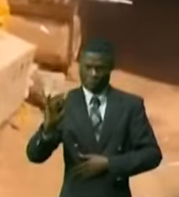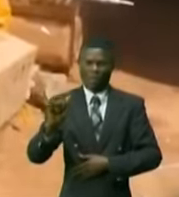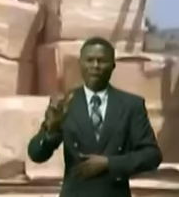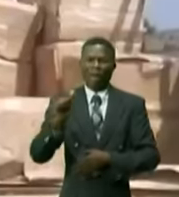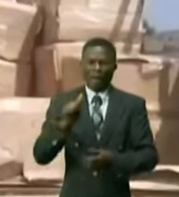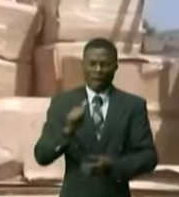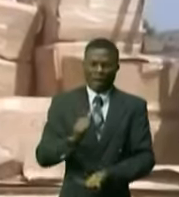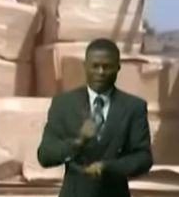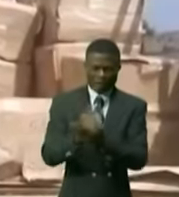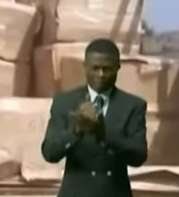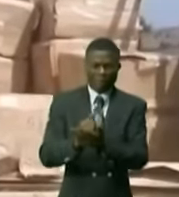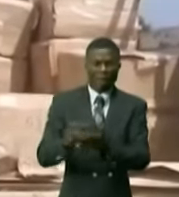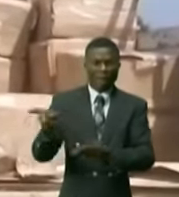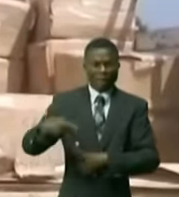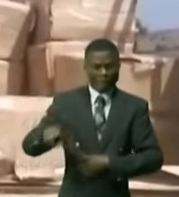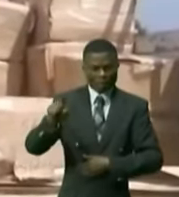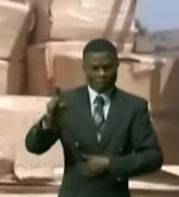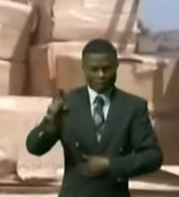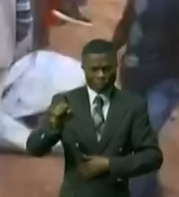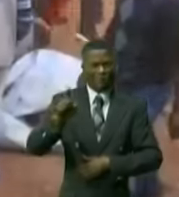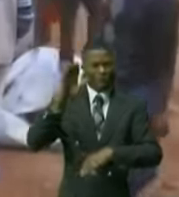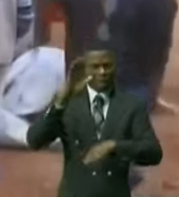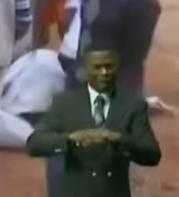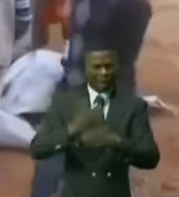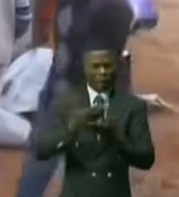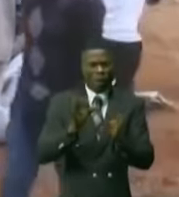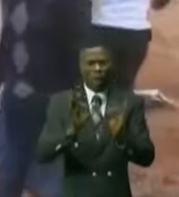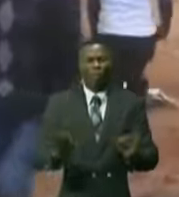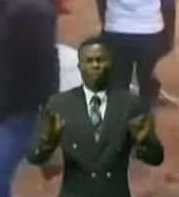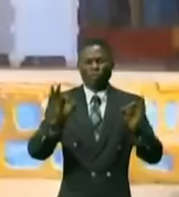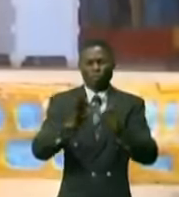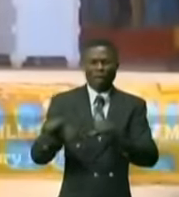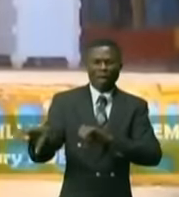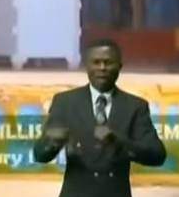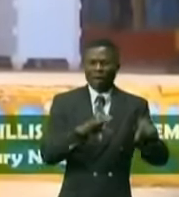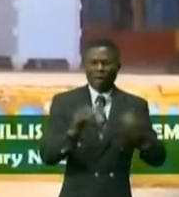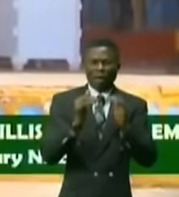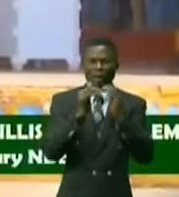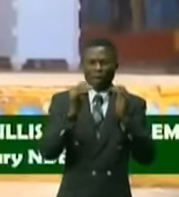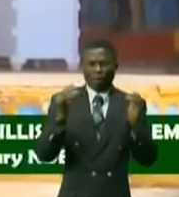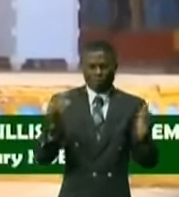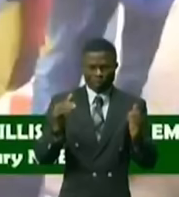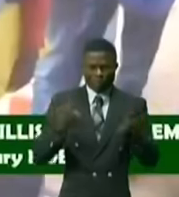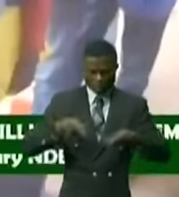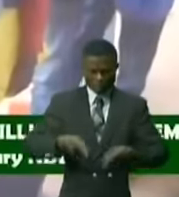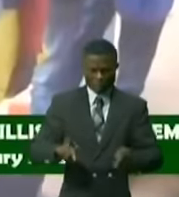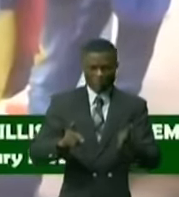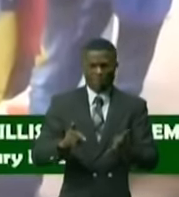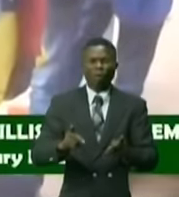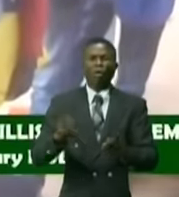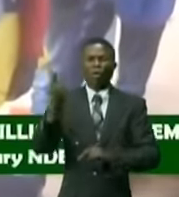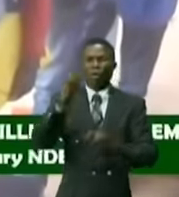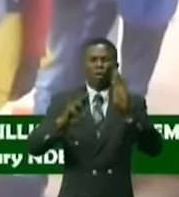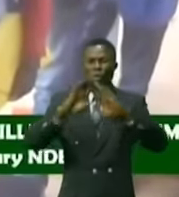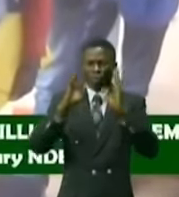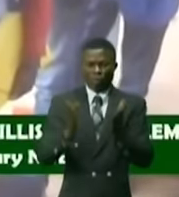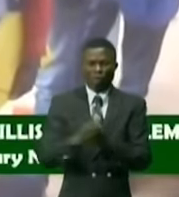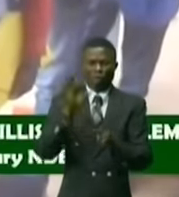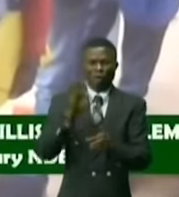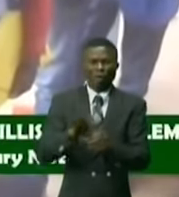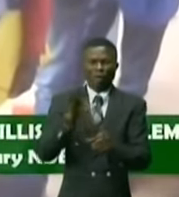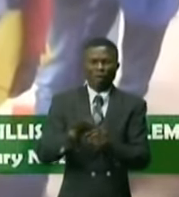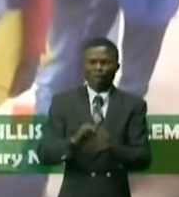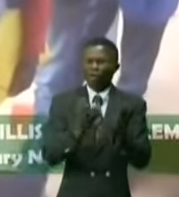l'Ituri d'arriver à cette étape fatidique des élections dans une atmosphère de paix pour permettre aux Ituriens d'opérer de